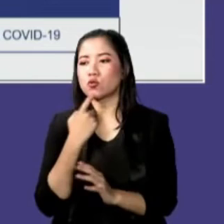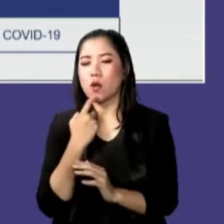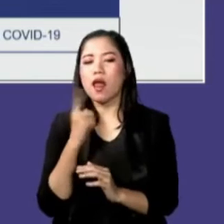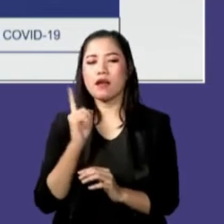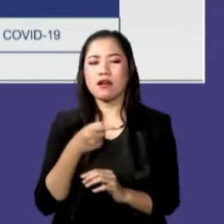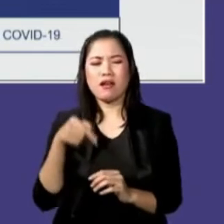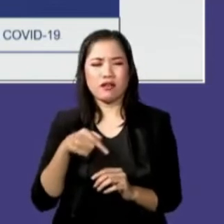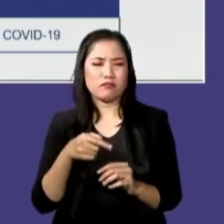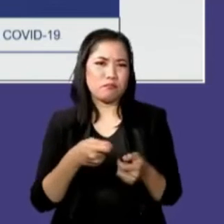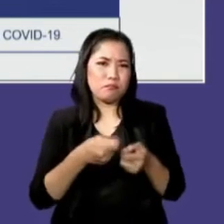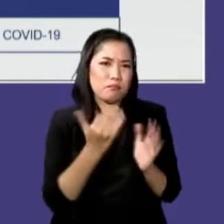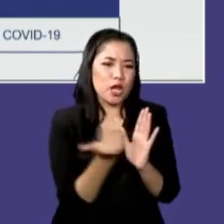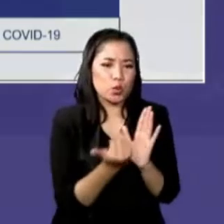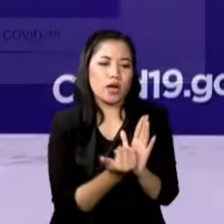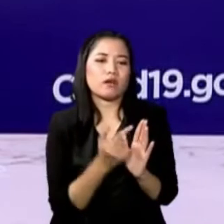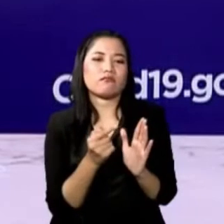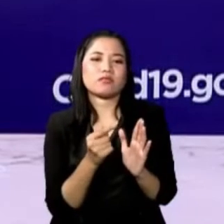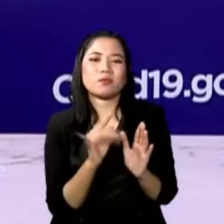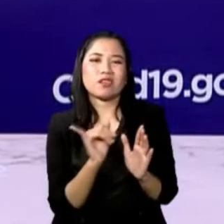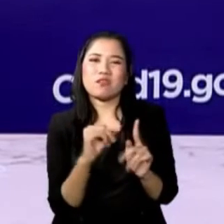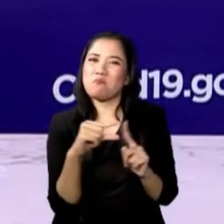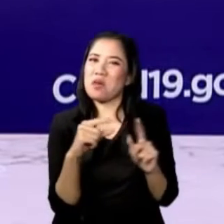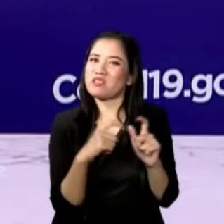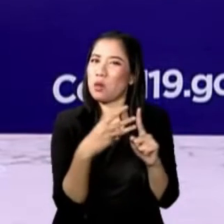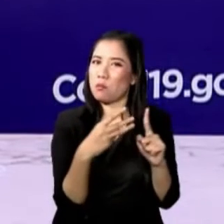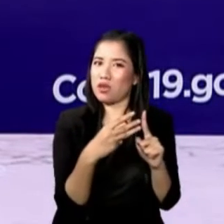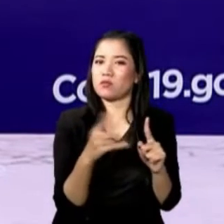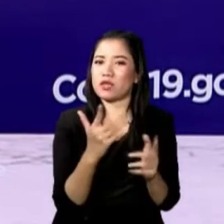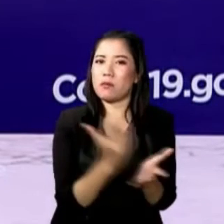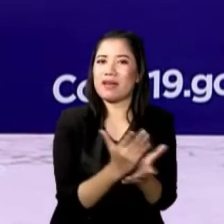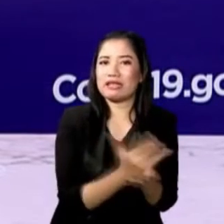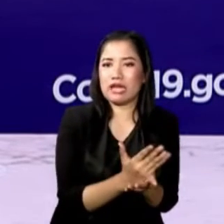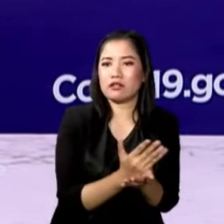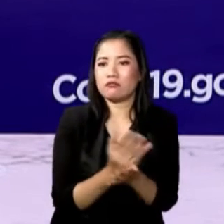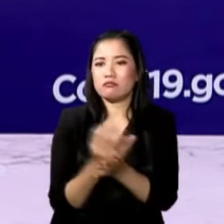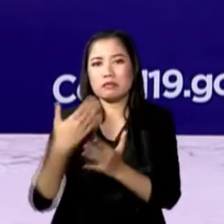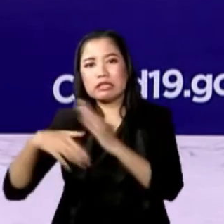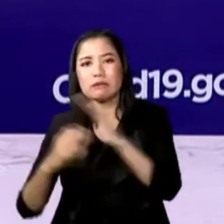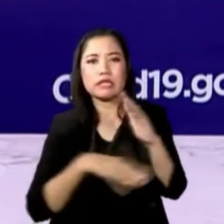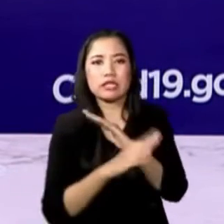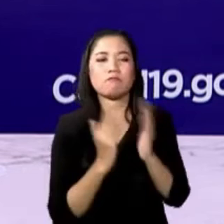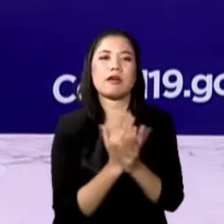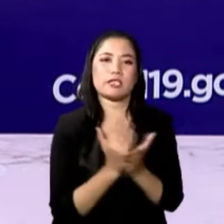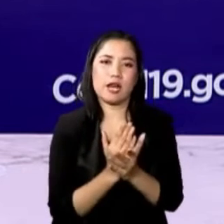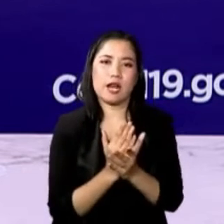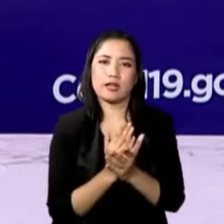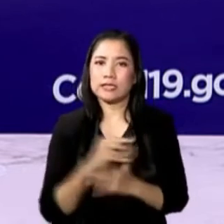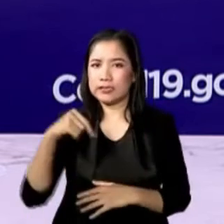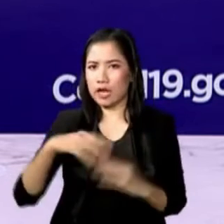mobilitas domestik maupun mancanegara. Ingat, total kasus kita sampai saat ini sudah